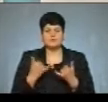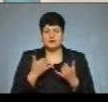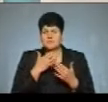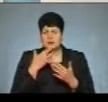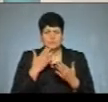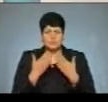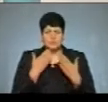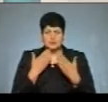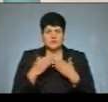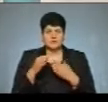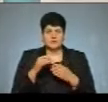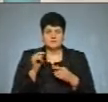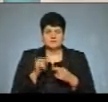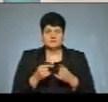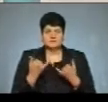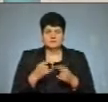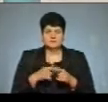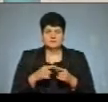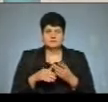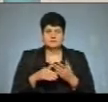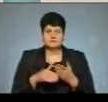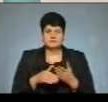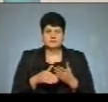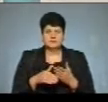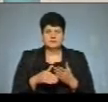про те, що бригади екстреної медичної допомоги